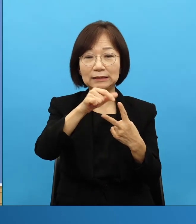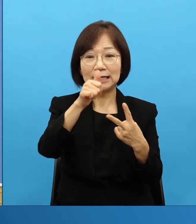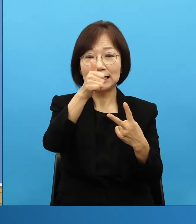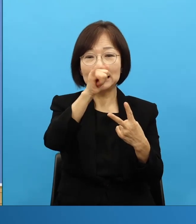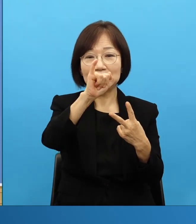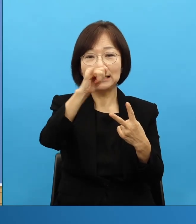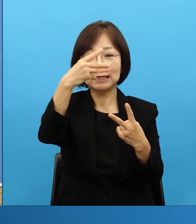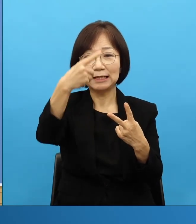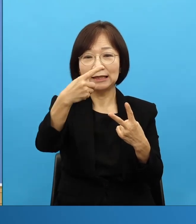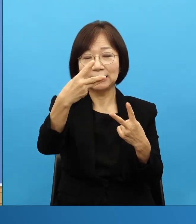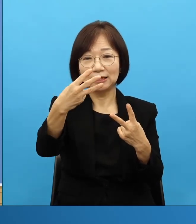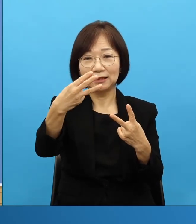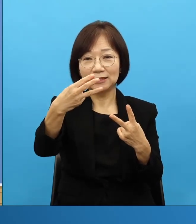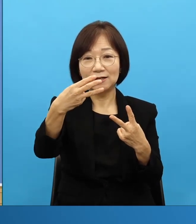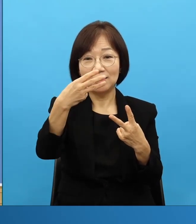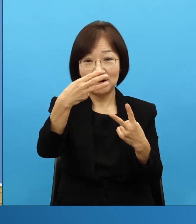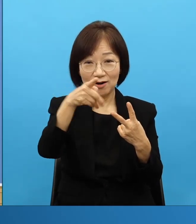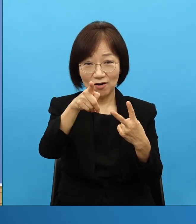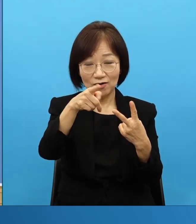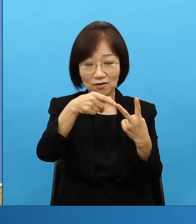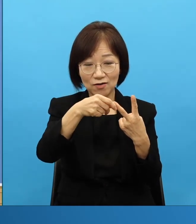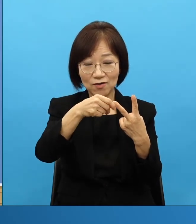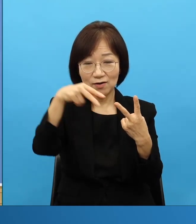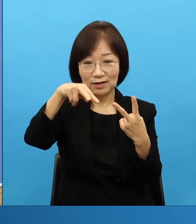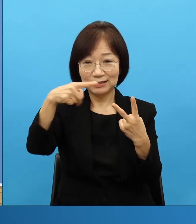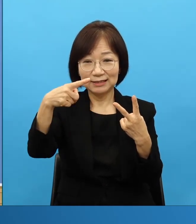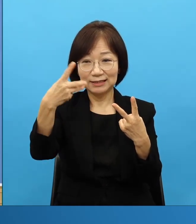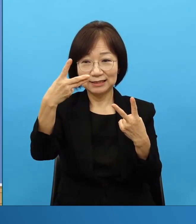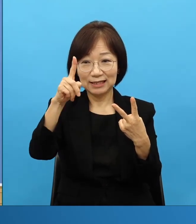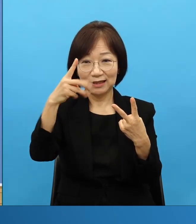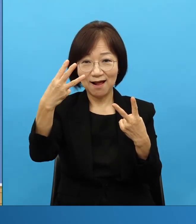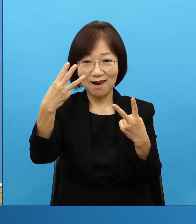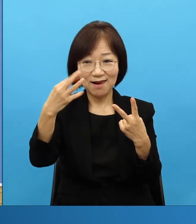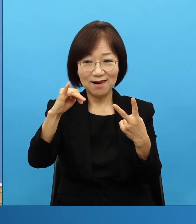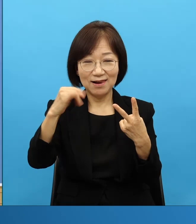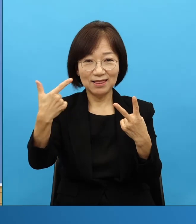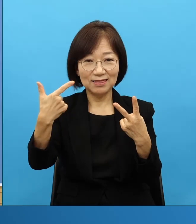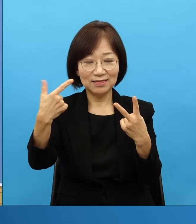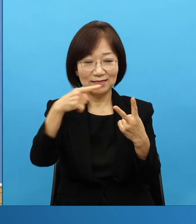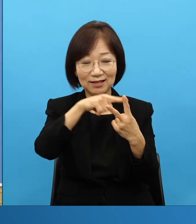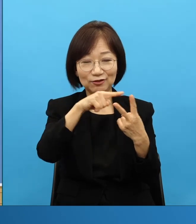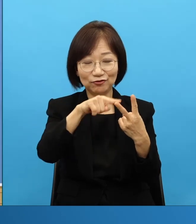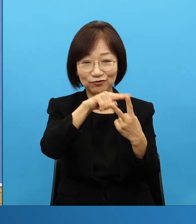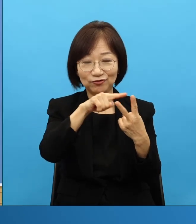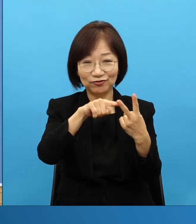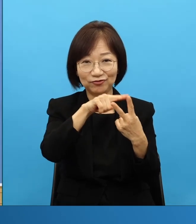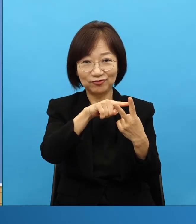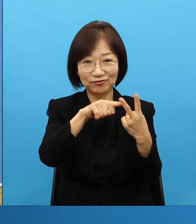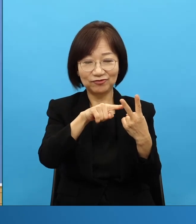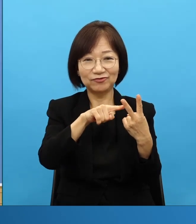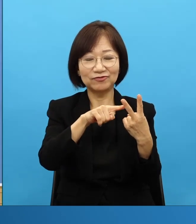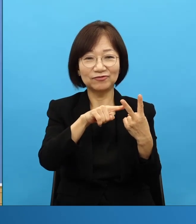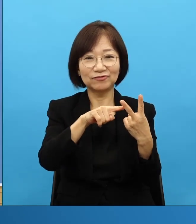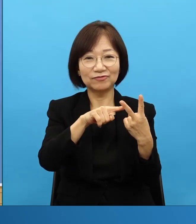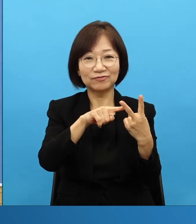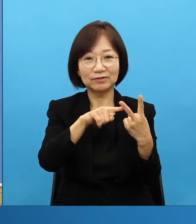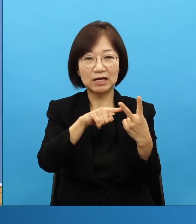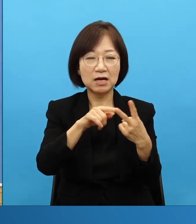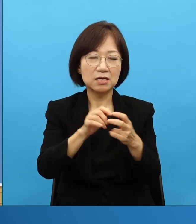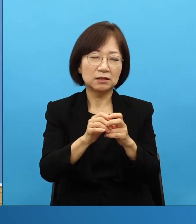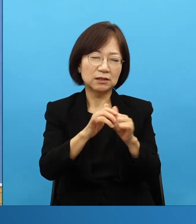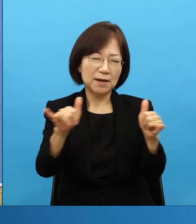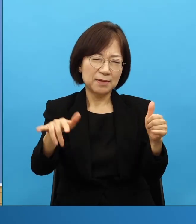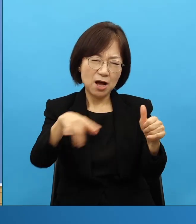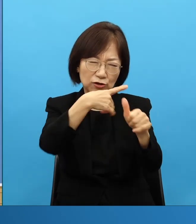very well, during the World War I and World War II, we see two great individuals who caused the most problems, and that was Hitler and 엄청 Stalin. 죽였어 사람들.